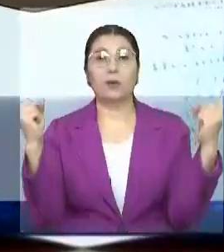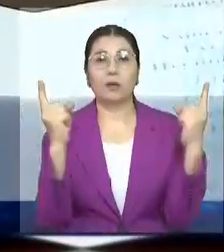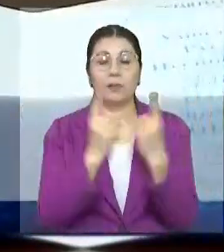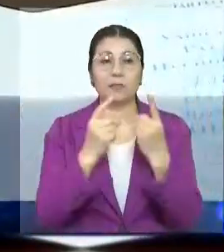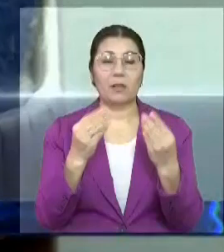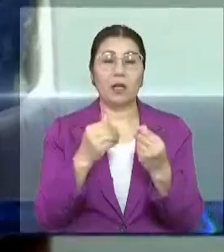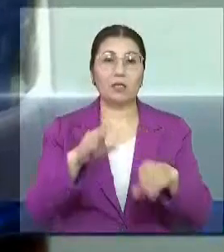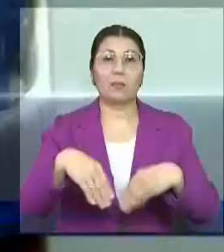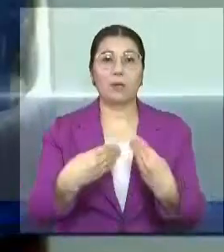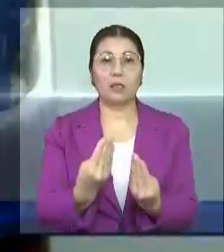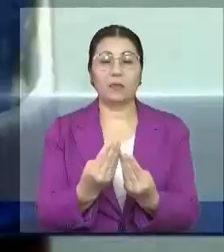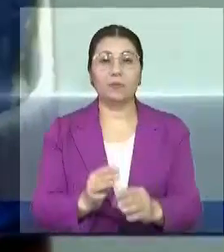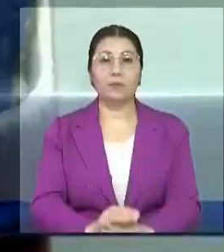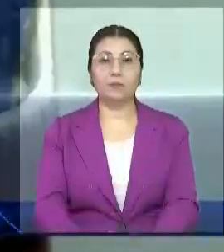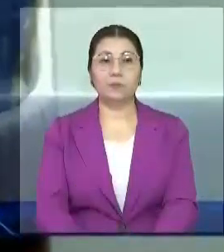қаржылай көмек көрсетпек ниетте.